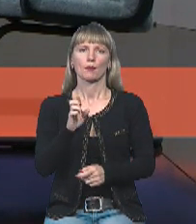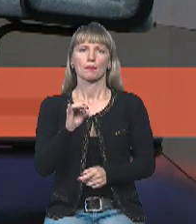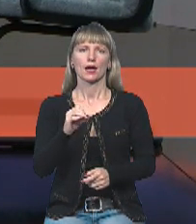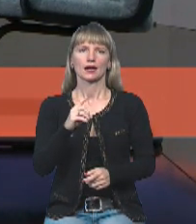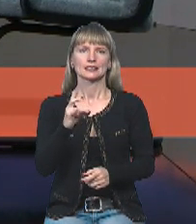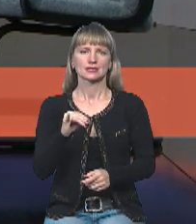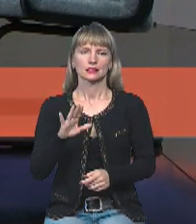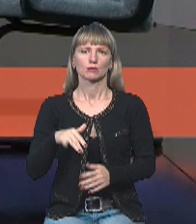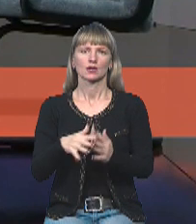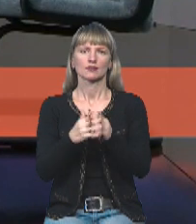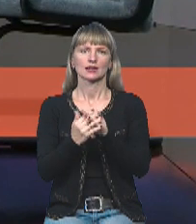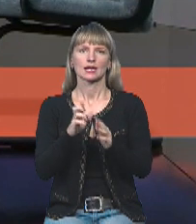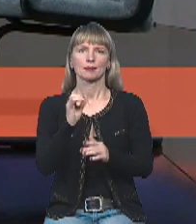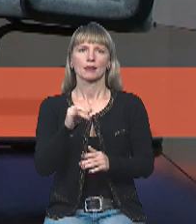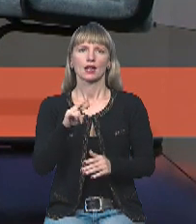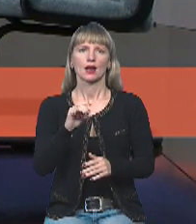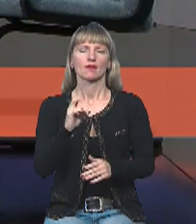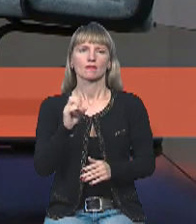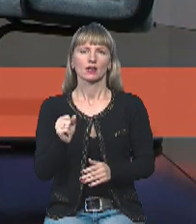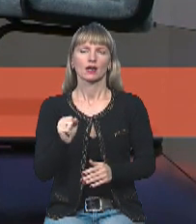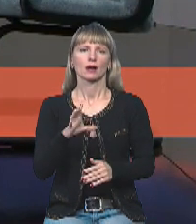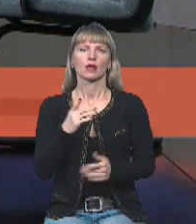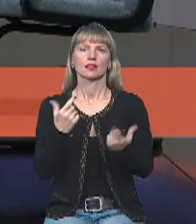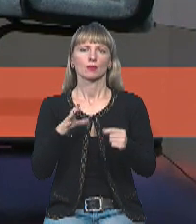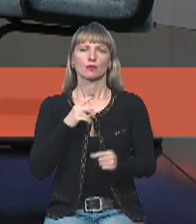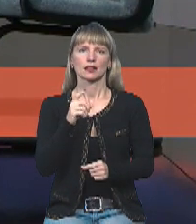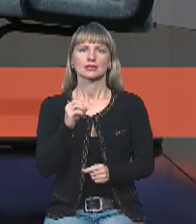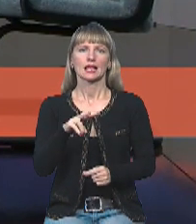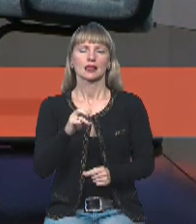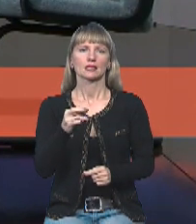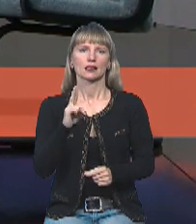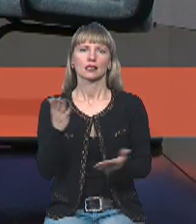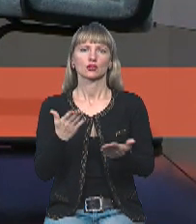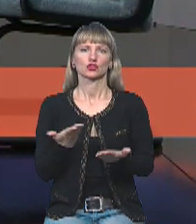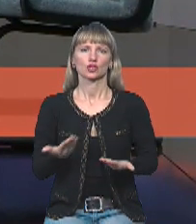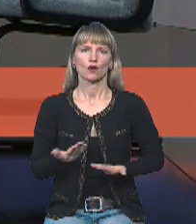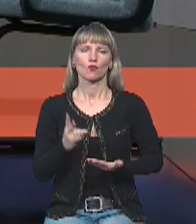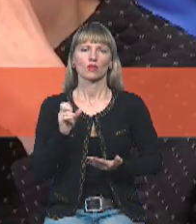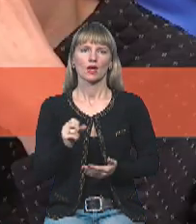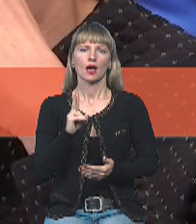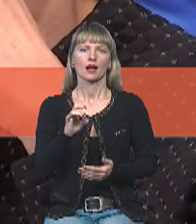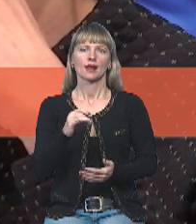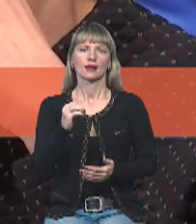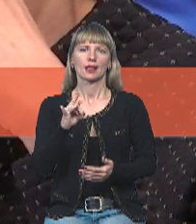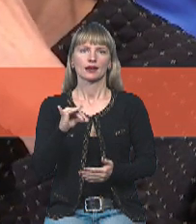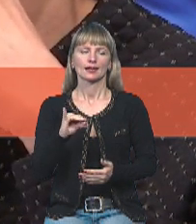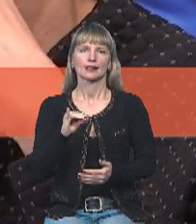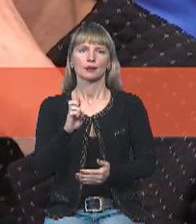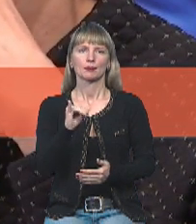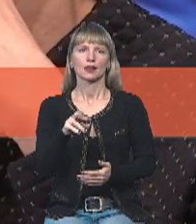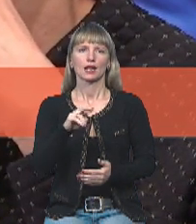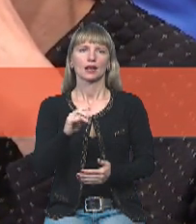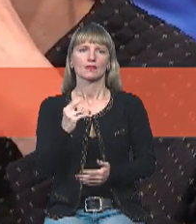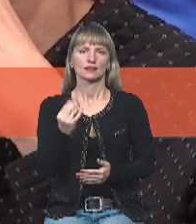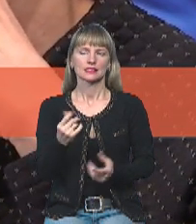були збори у селі Біляївка, де були зеленянці, які живуть прямо на кар'єрі з роздолям, і біляївці, де люди